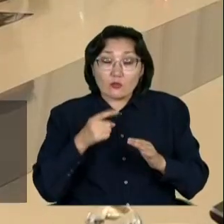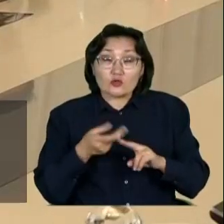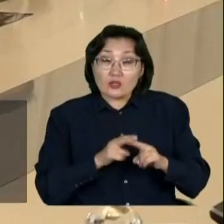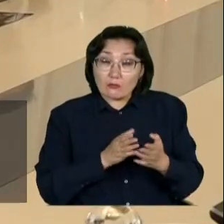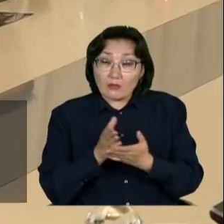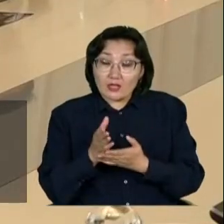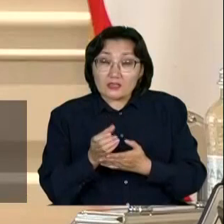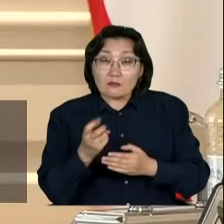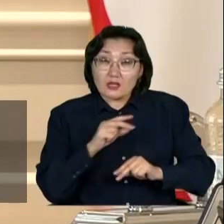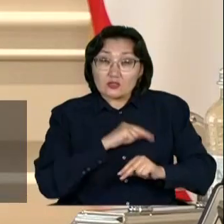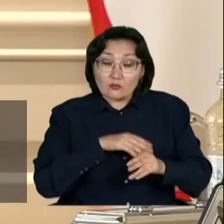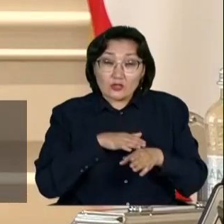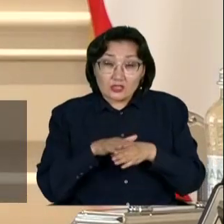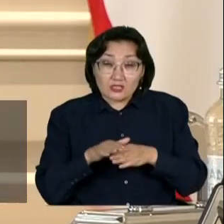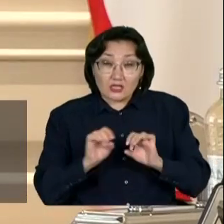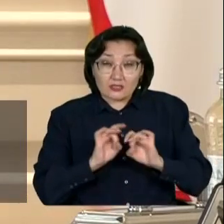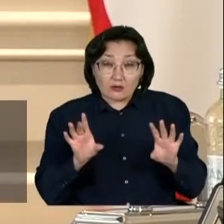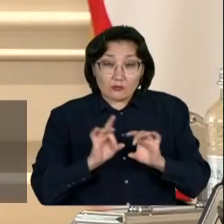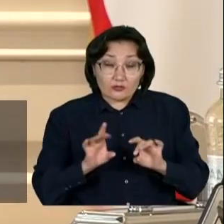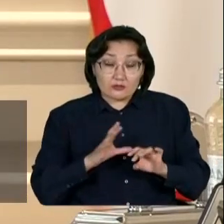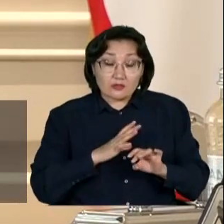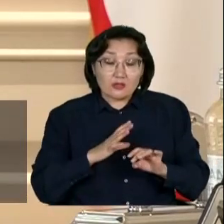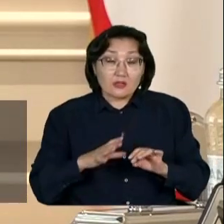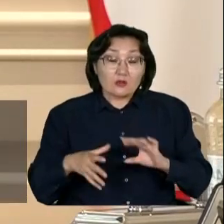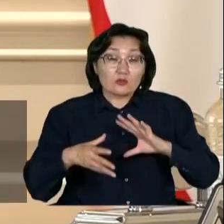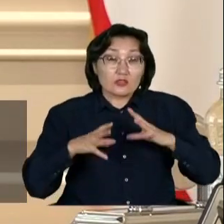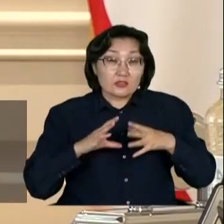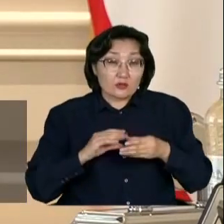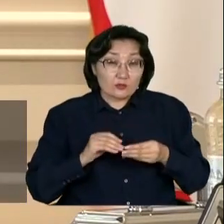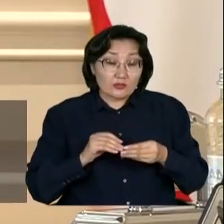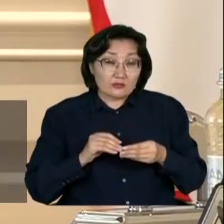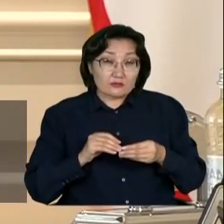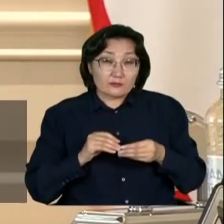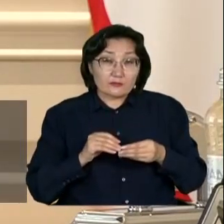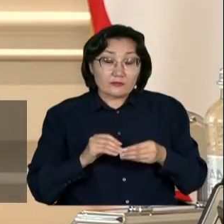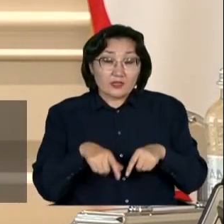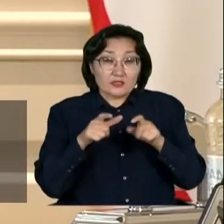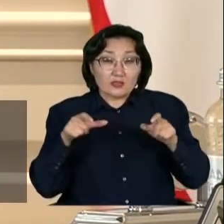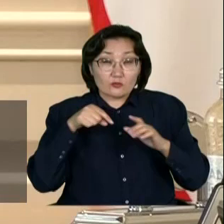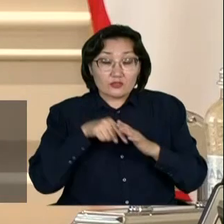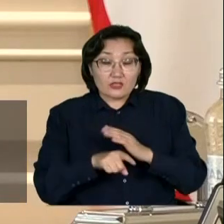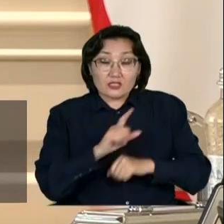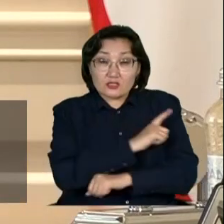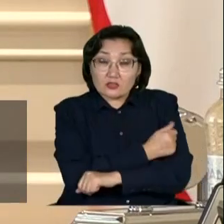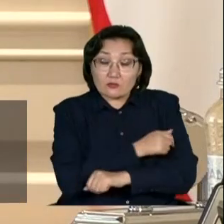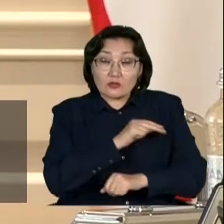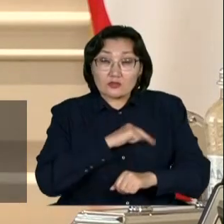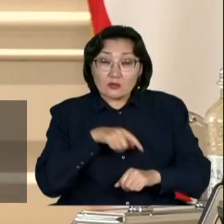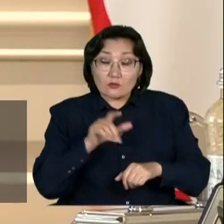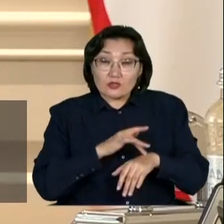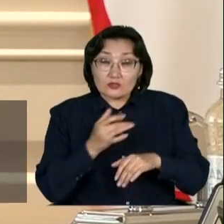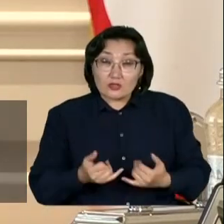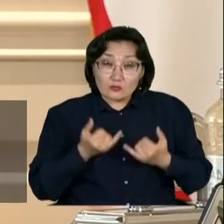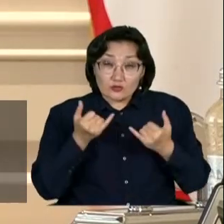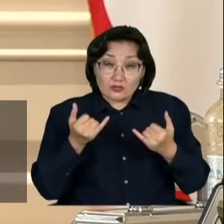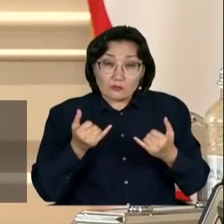шаруаны тізіп шықты. Бүгінгі бар адамдарды қоса алғанда барлық азаматтар үшін медициналық қызметтердің сапасы мен қолжетімділігін